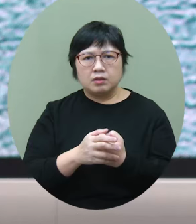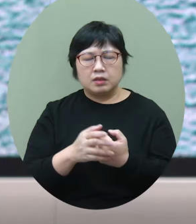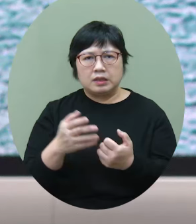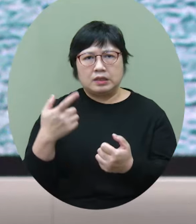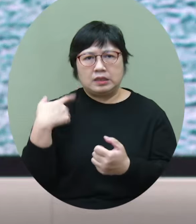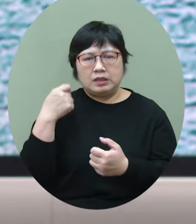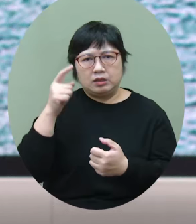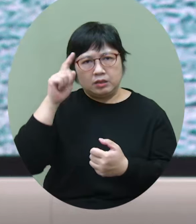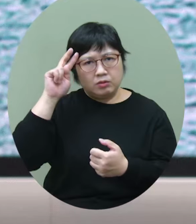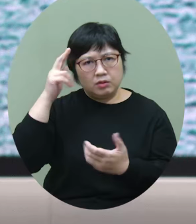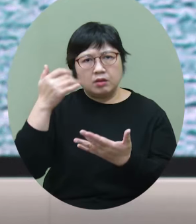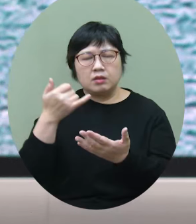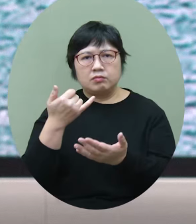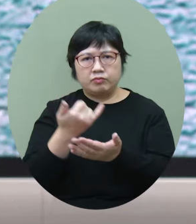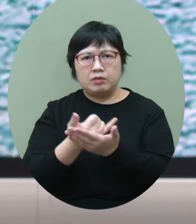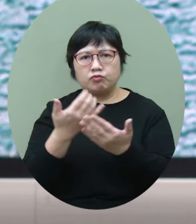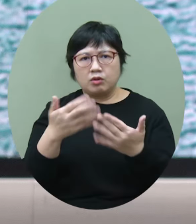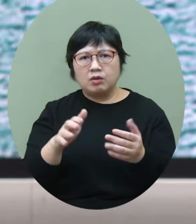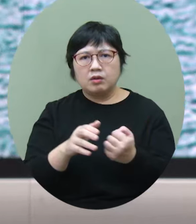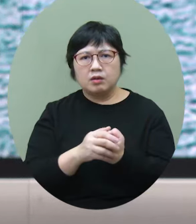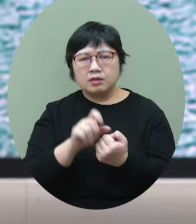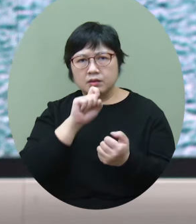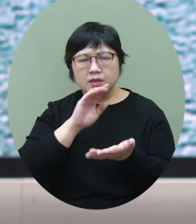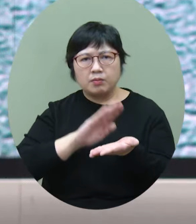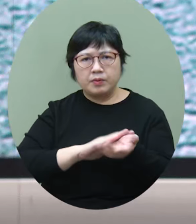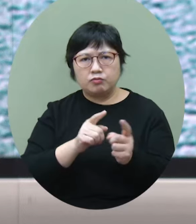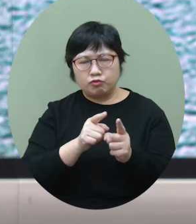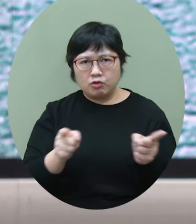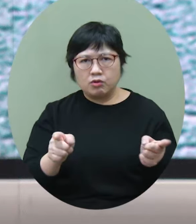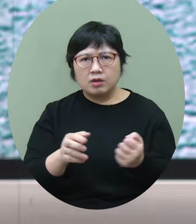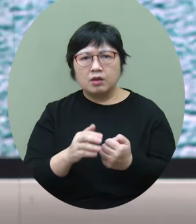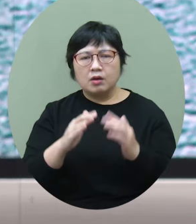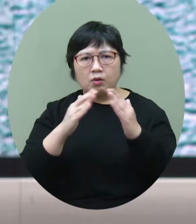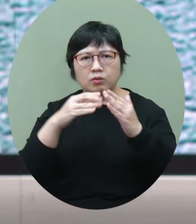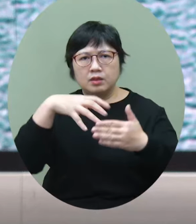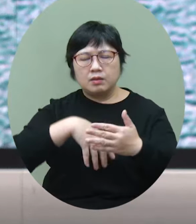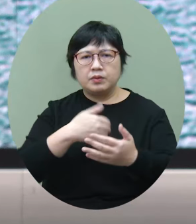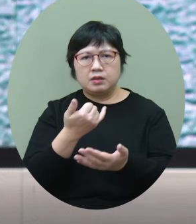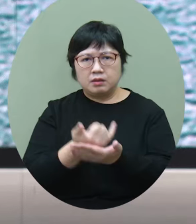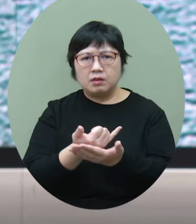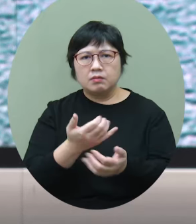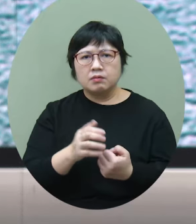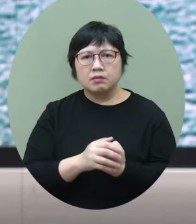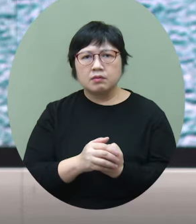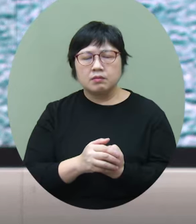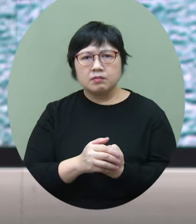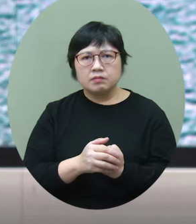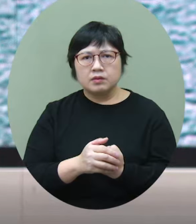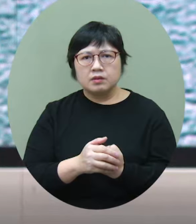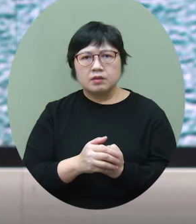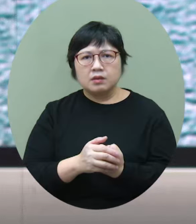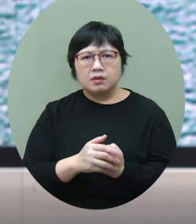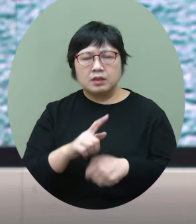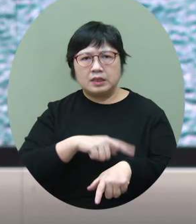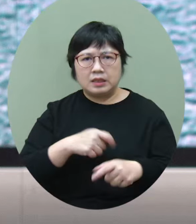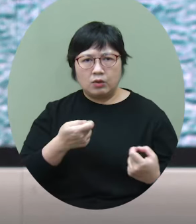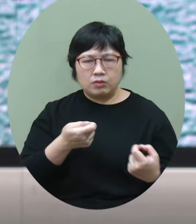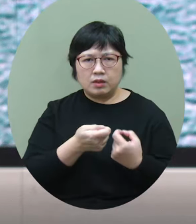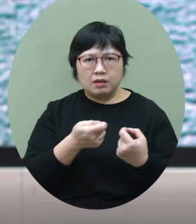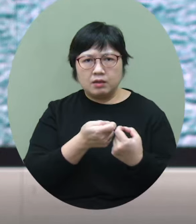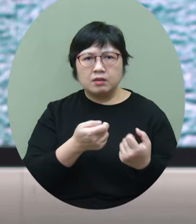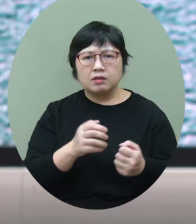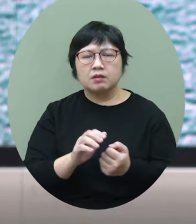嘅，咁雖然就話有長期病患嘅，咁喺屋企過身，咁我哋當時都因為個時間好近。咁我哋